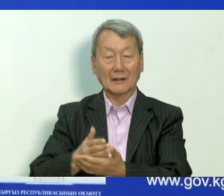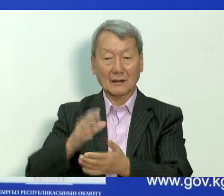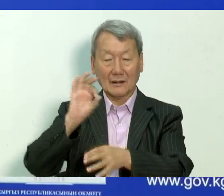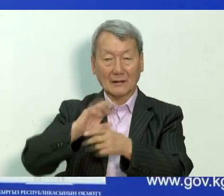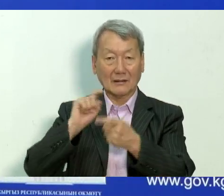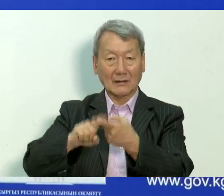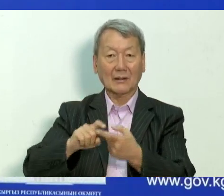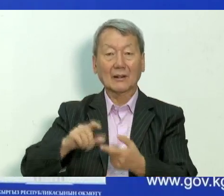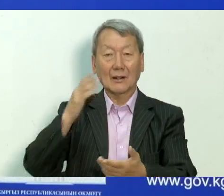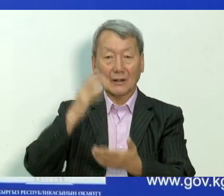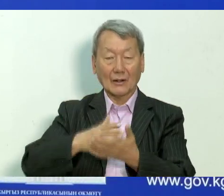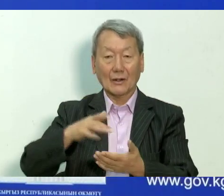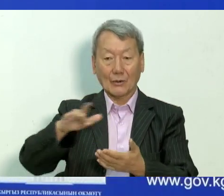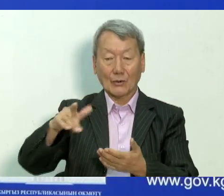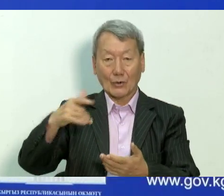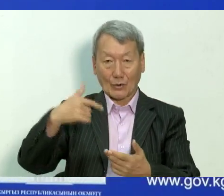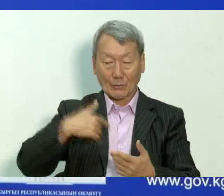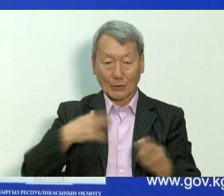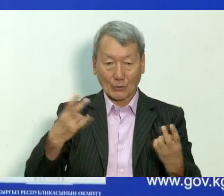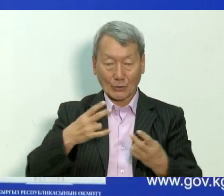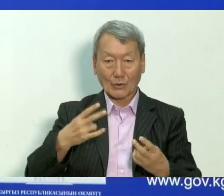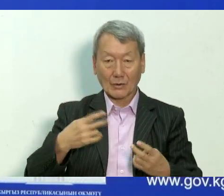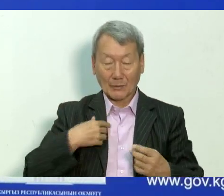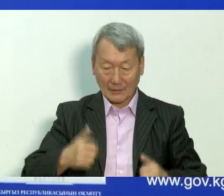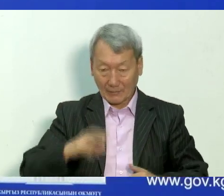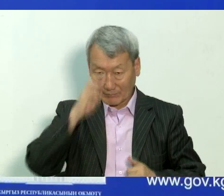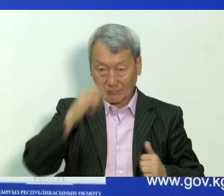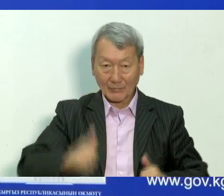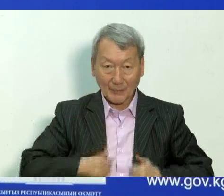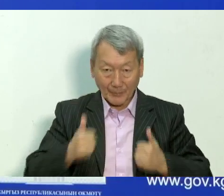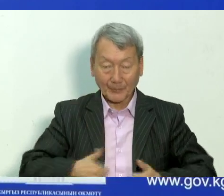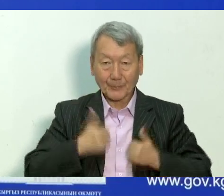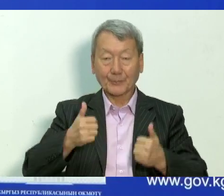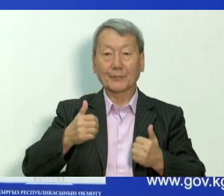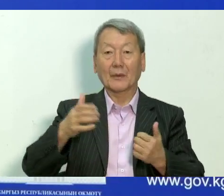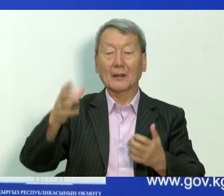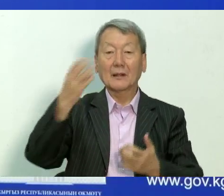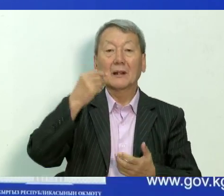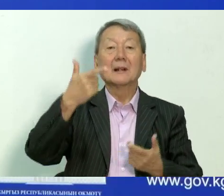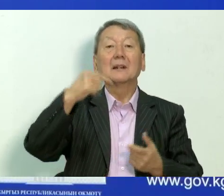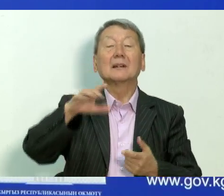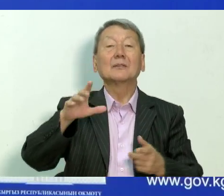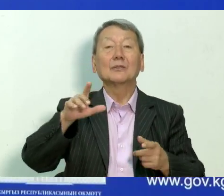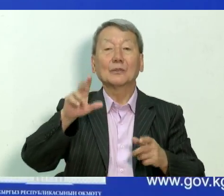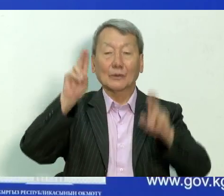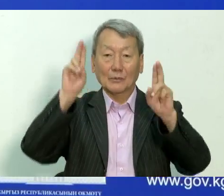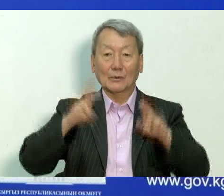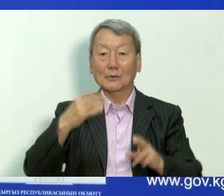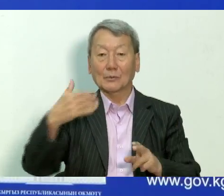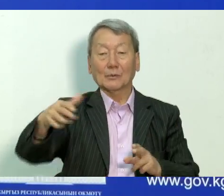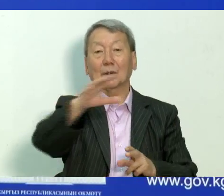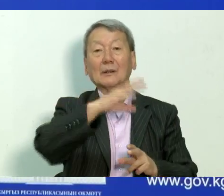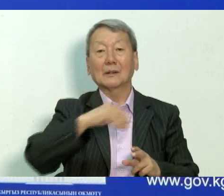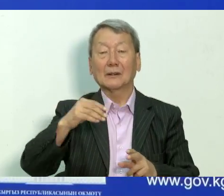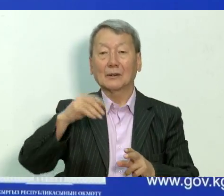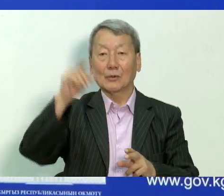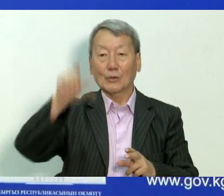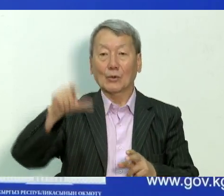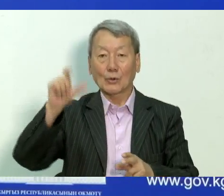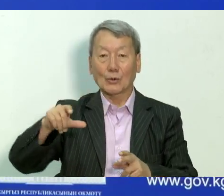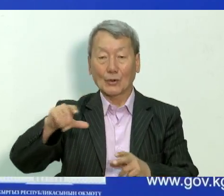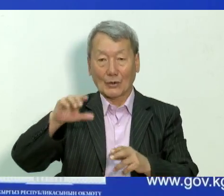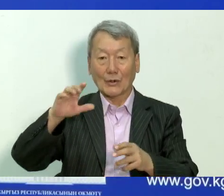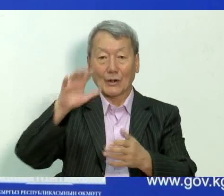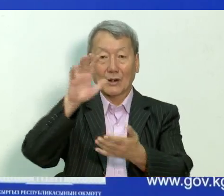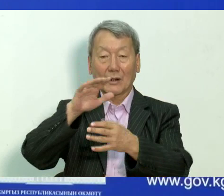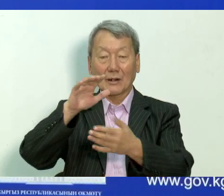Бул шартта ар бирибиз жоопкерчилик менен мамиле кылсак, илдетти кайдан жугузгандыгы белгисиз учурлар көп болуп